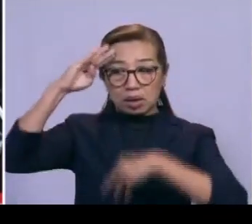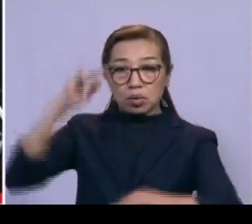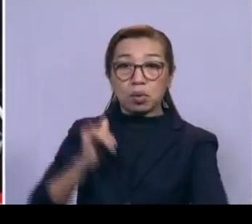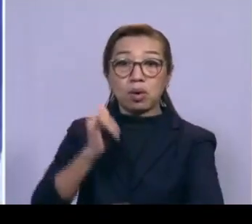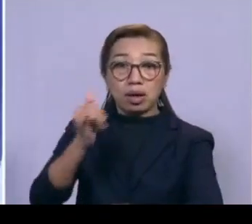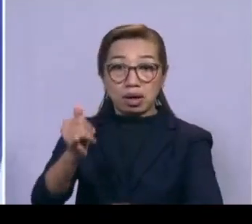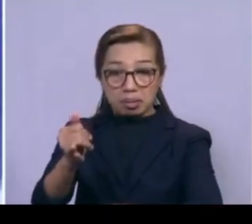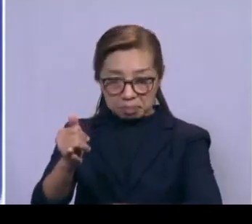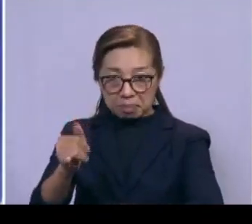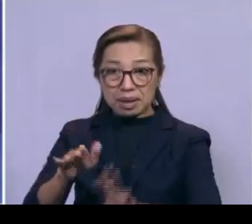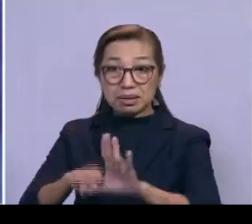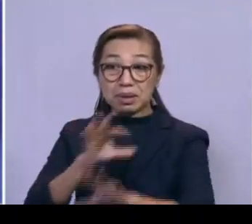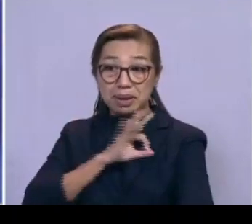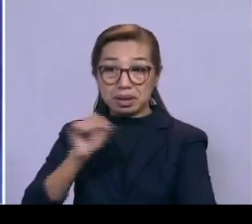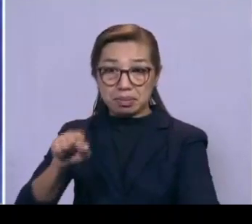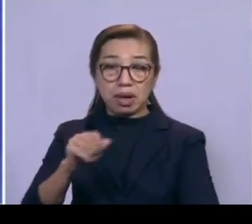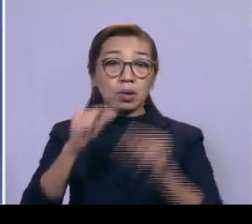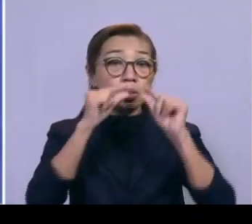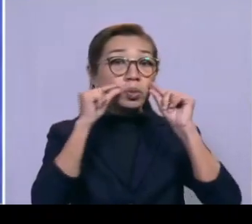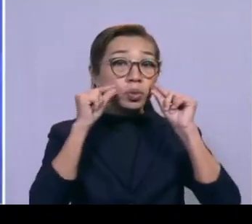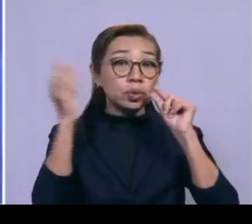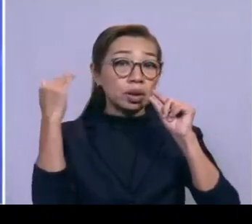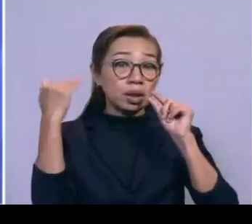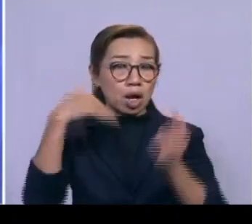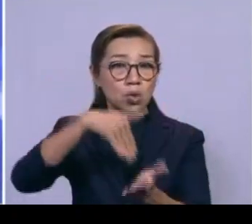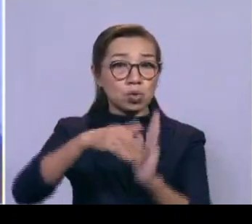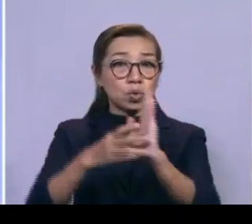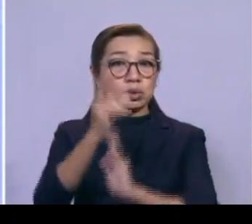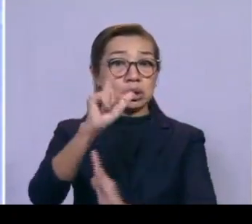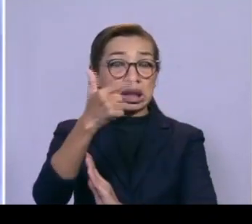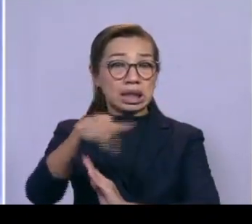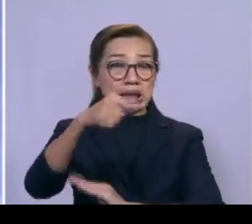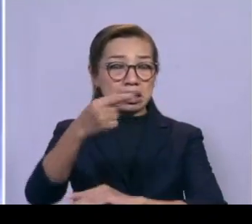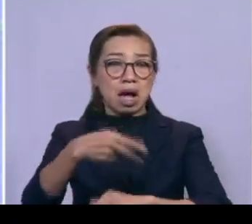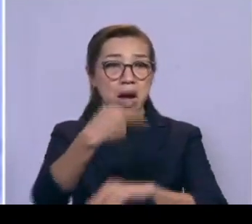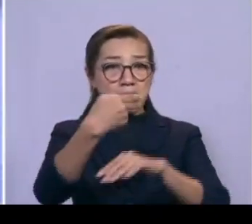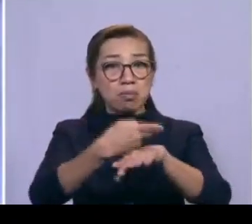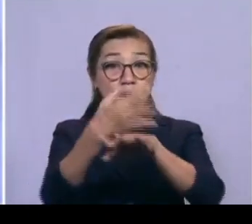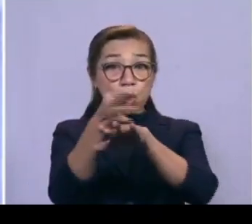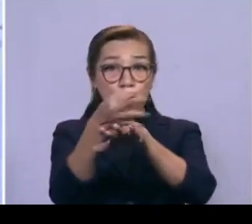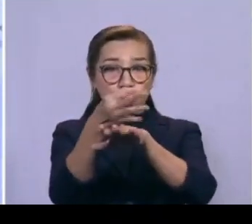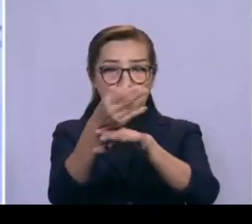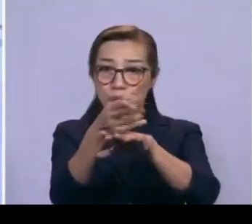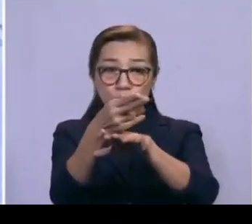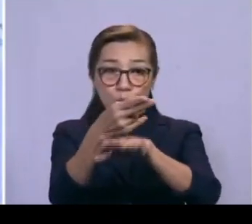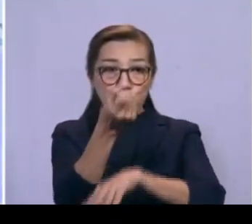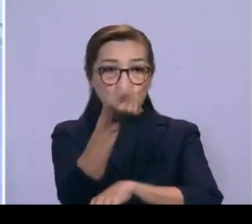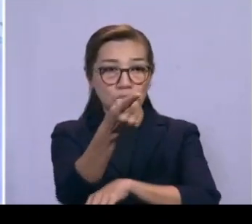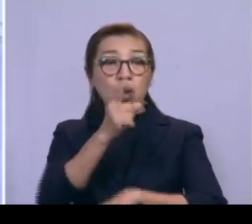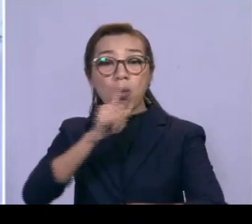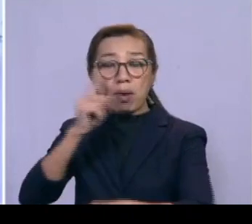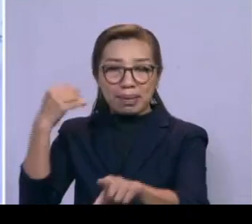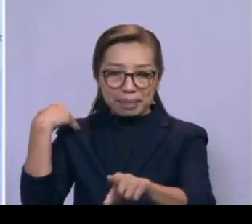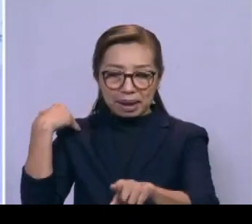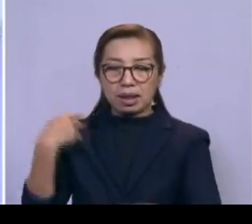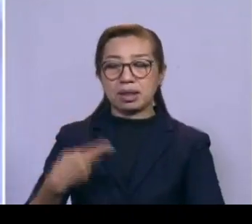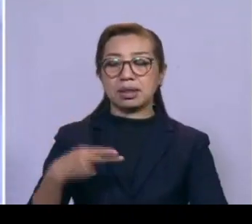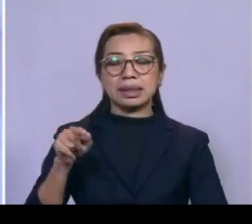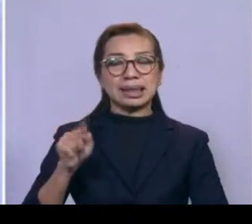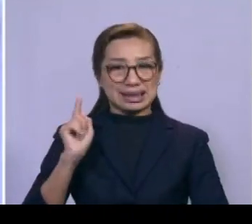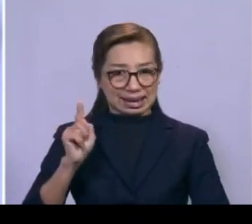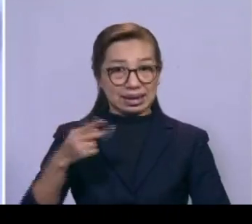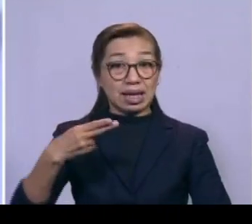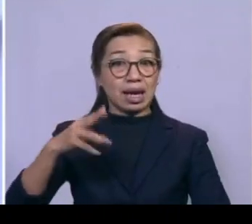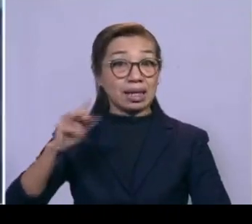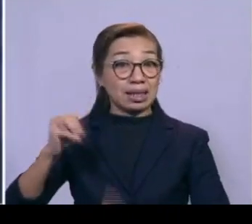ไลฟ์ต่อว่าพลเอกประยุทธ์ที่ด้านหน้าศูนย์เศรษฐกิจเป็นชั่วโมงเลยถ้าคุณหิมาลัยเนี่ยสั่งได้คุณชูวิทย์ต้องหยุดพูด